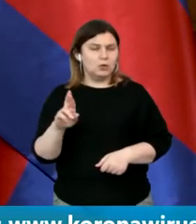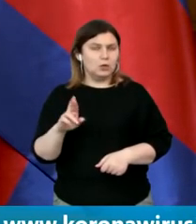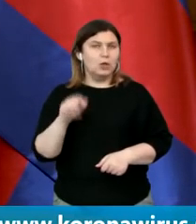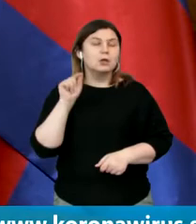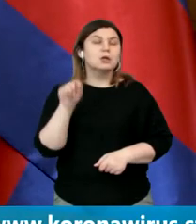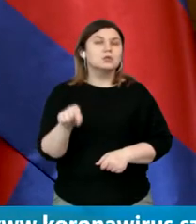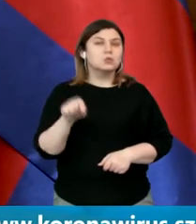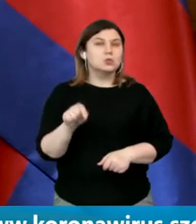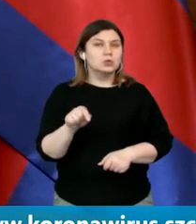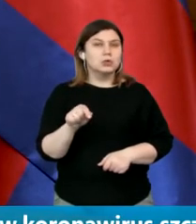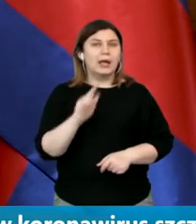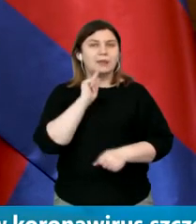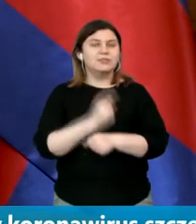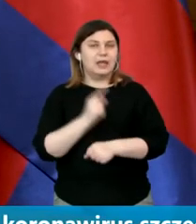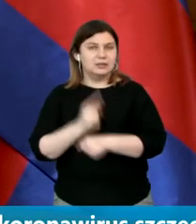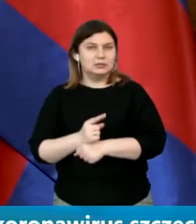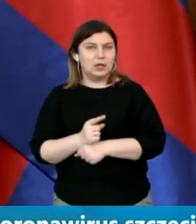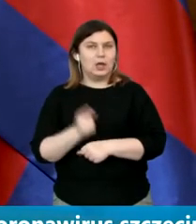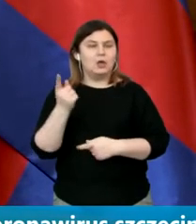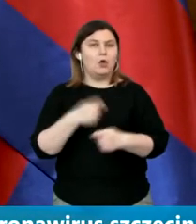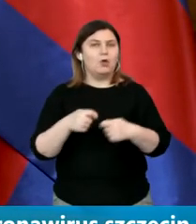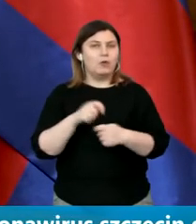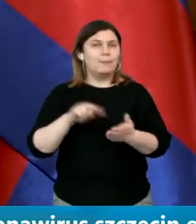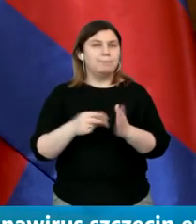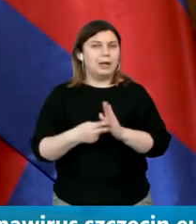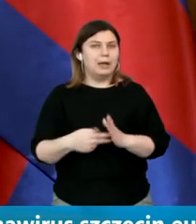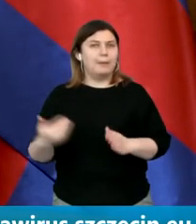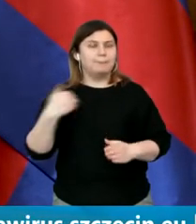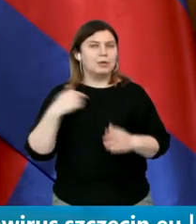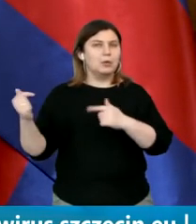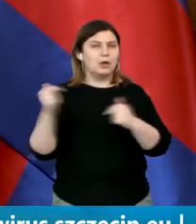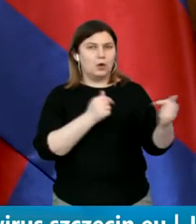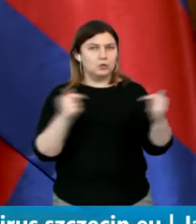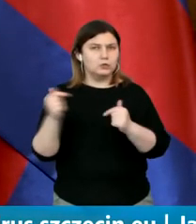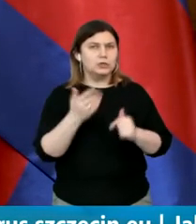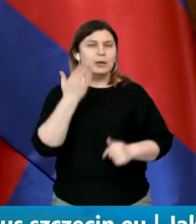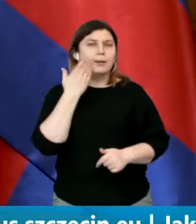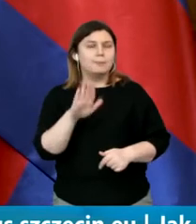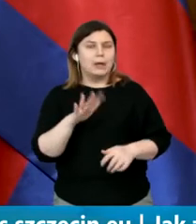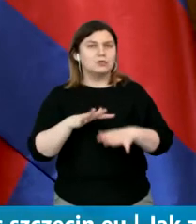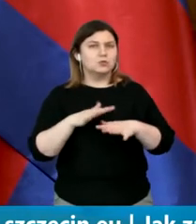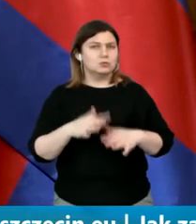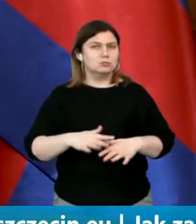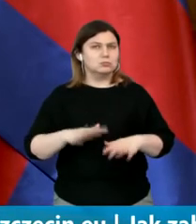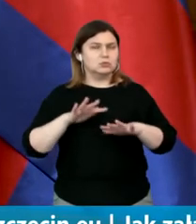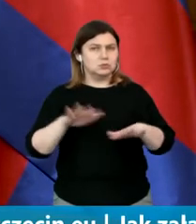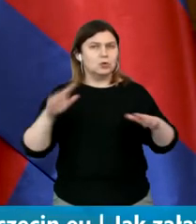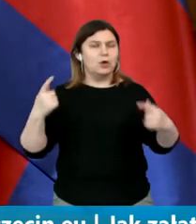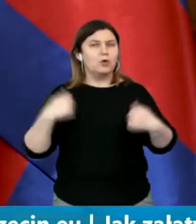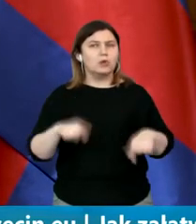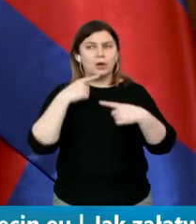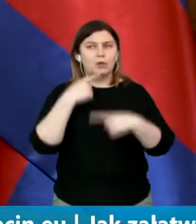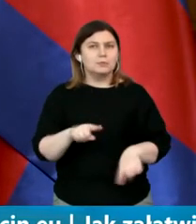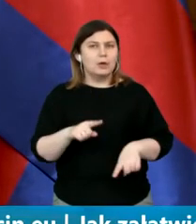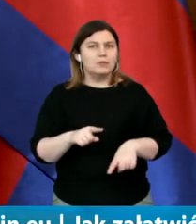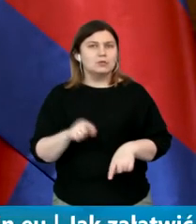tutaj te decyzje i te rozstrzygnięcia w planie były konsultowane bardzo, bardzo szeroko z osobami odpowiedzialnymi